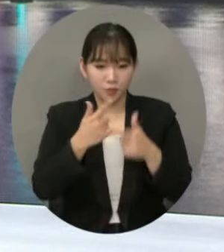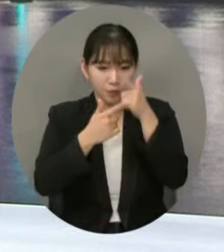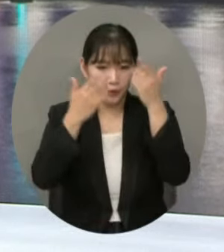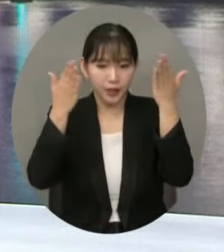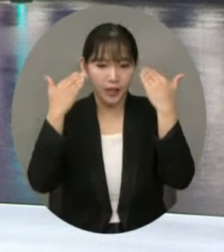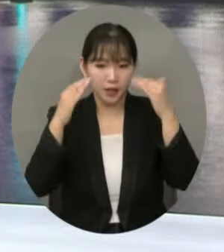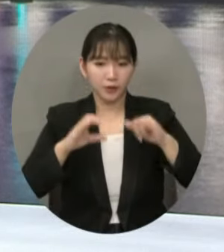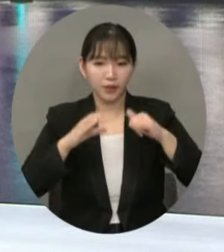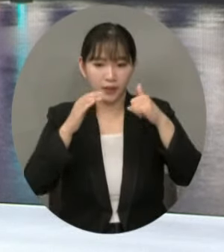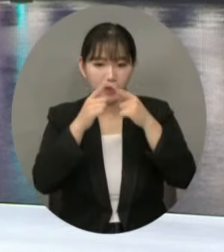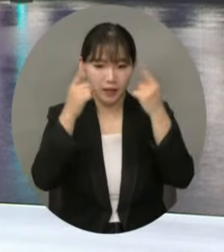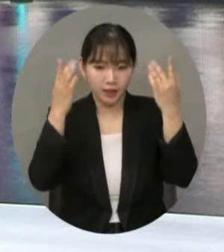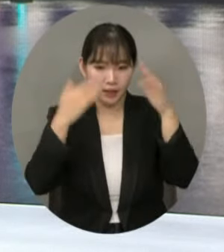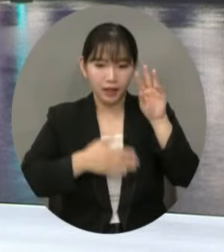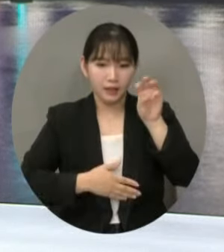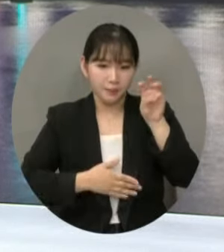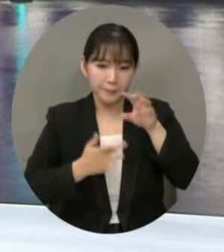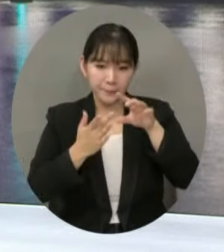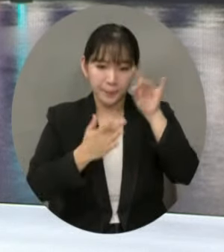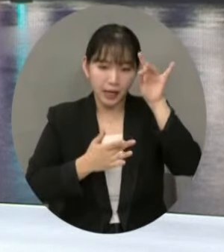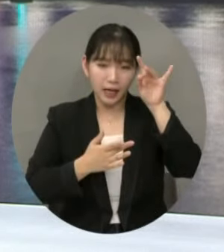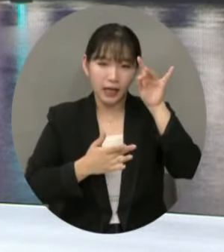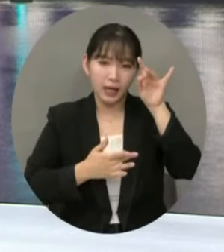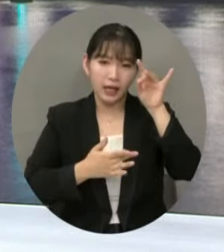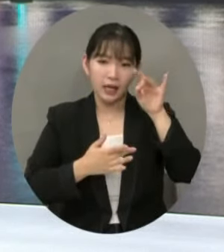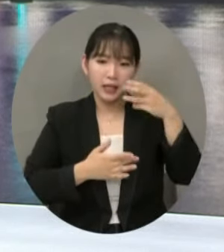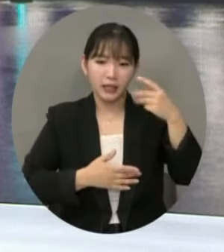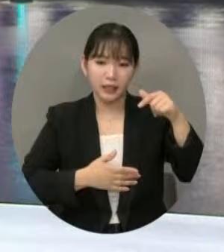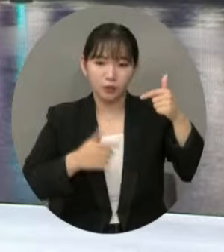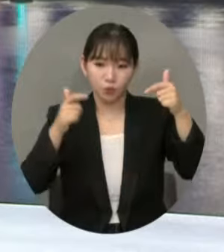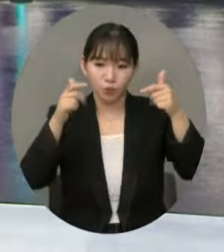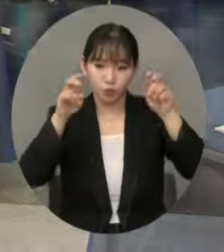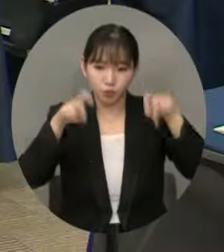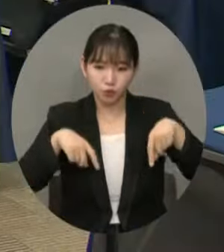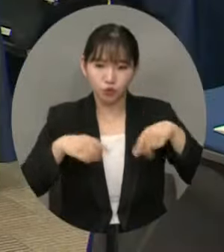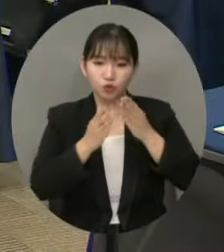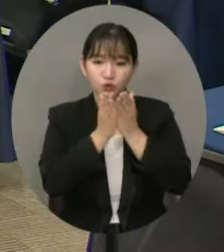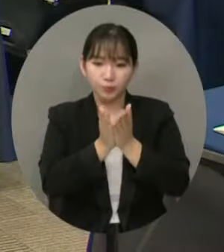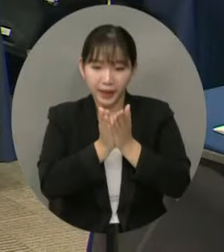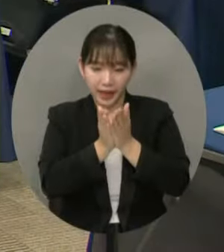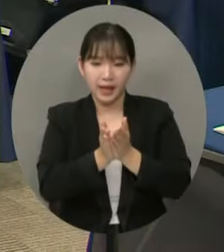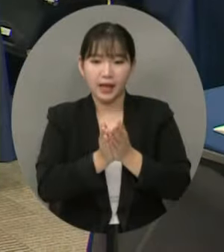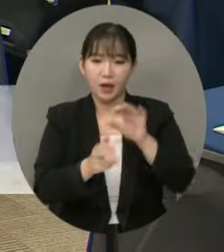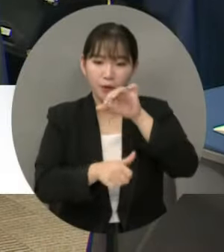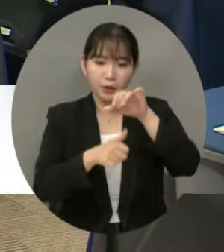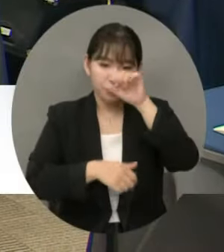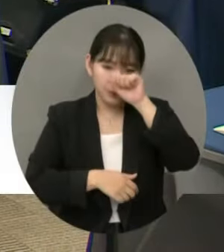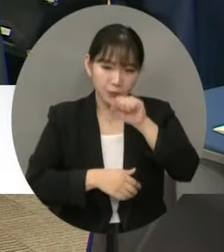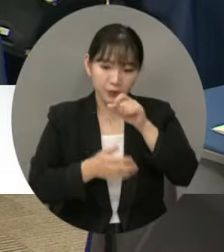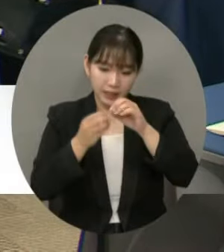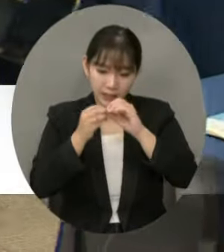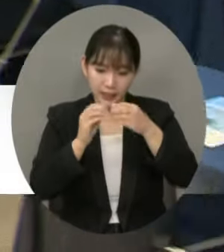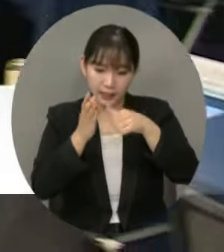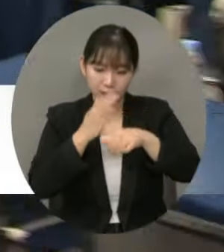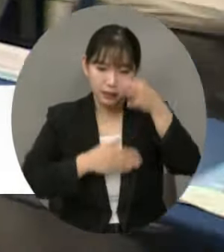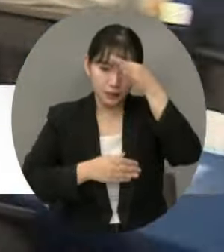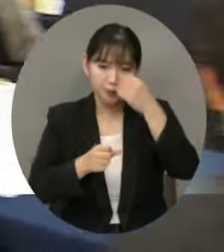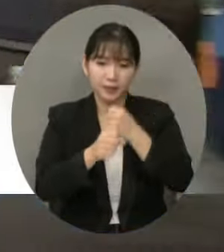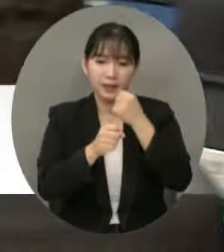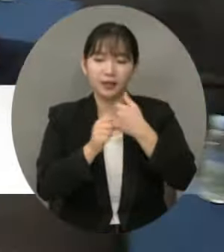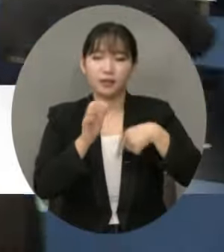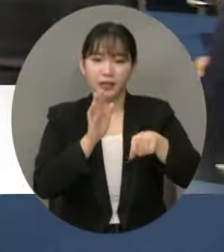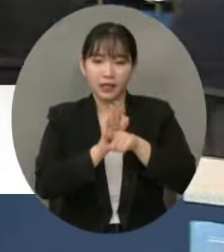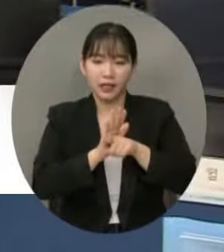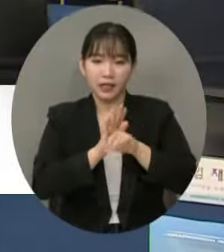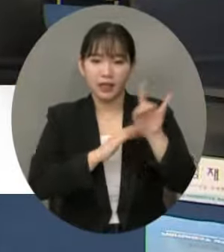목포대학교는 글로컬 대학 30선정과 무탄소 선박 SMR 선박용 친환경 기자재 기술 개발을 위해